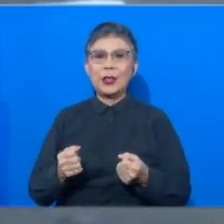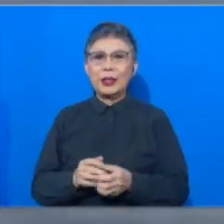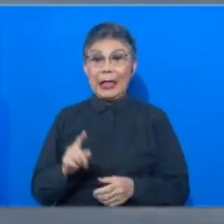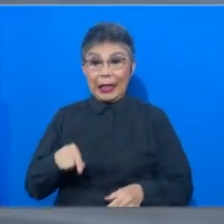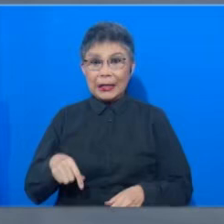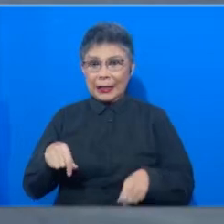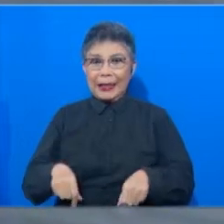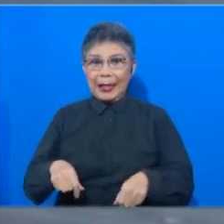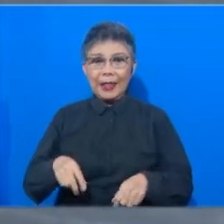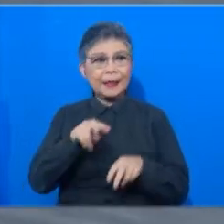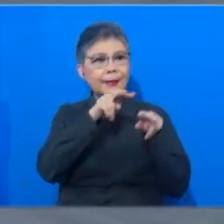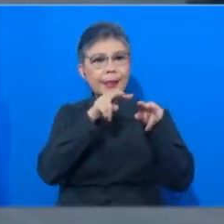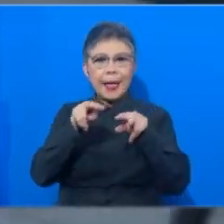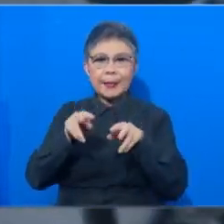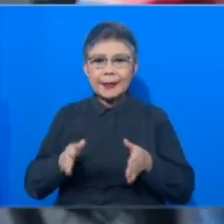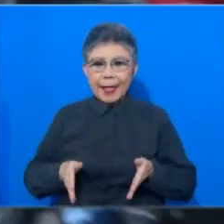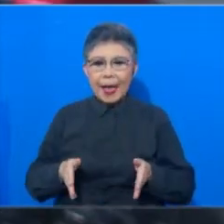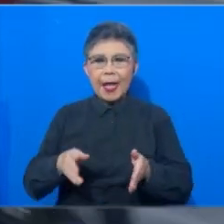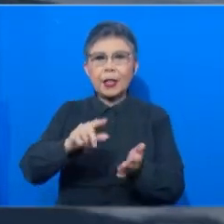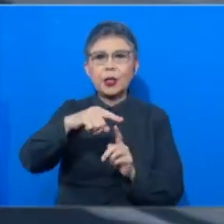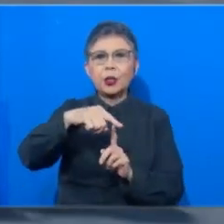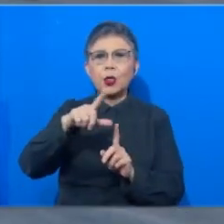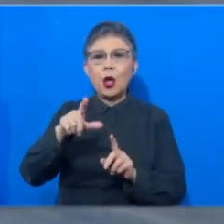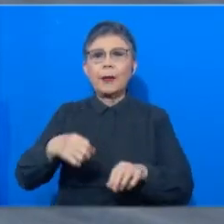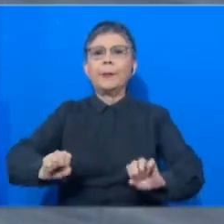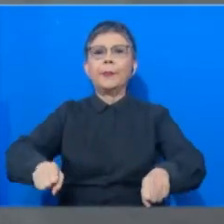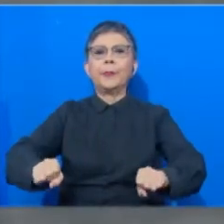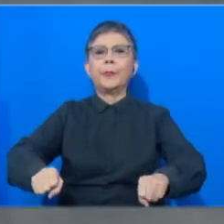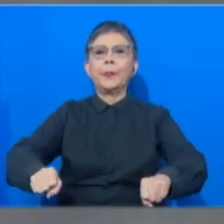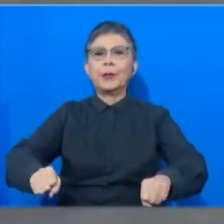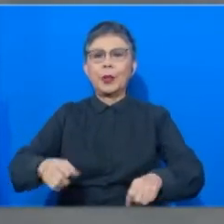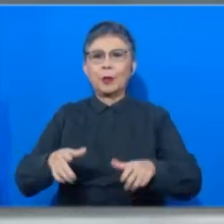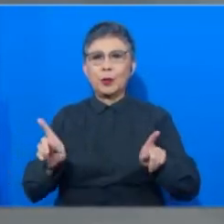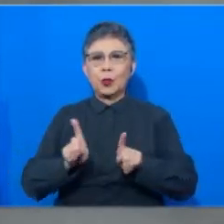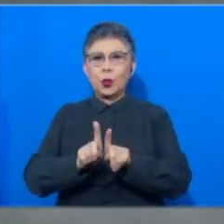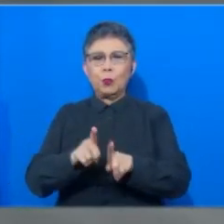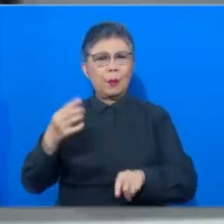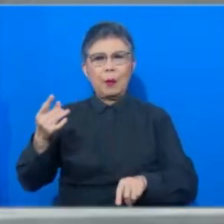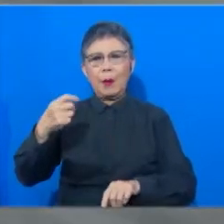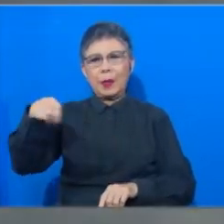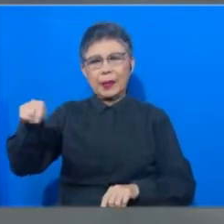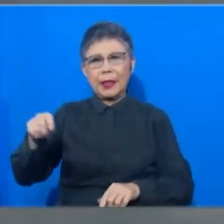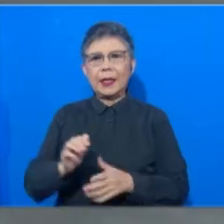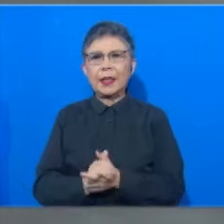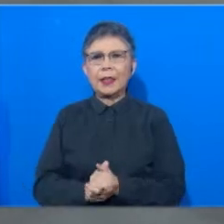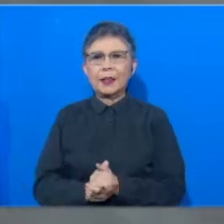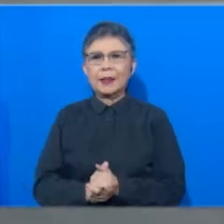4, Jokowi kali ini memilih mengendarai sepeda motor. Ia didampingi sejumlah menteri dan